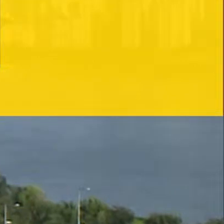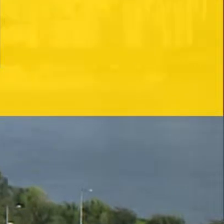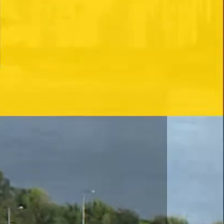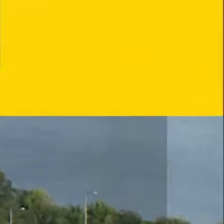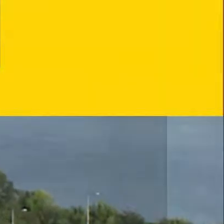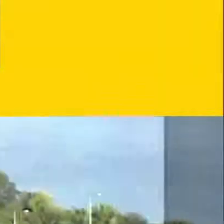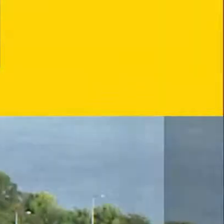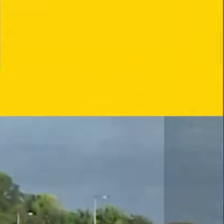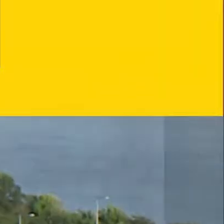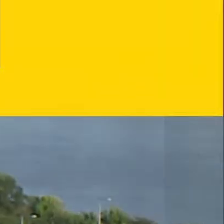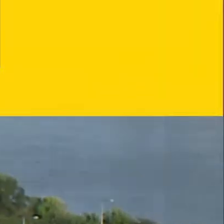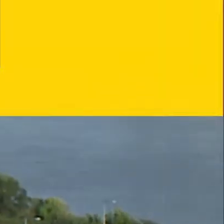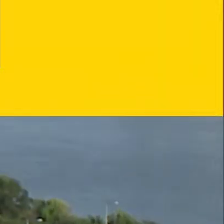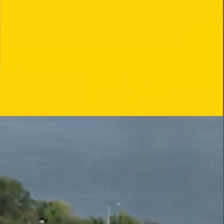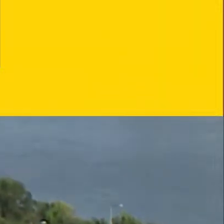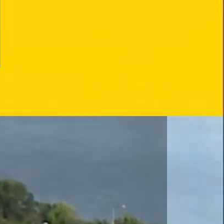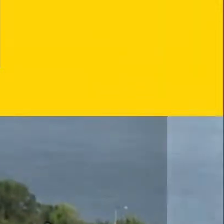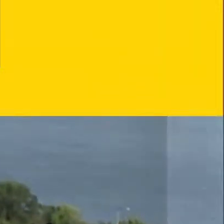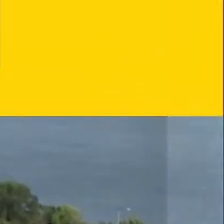5